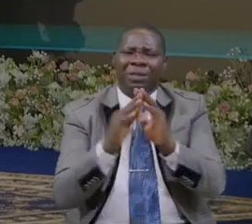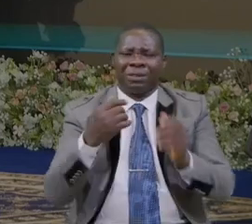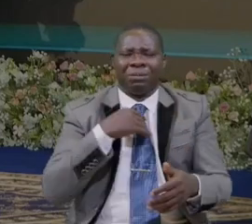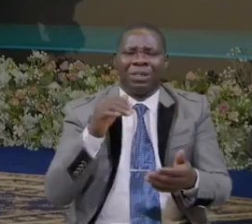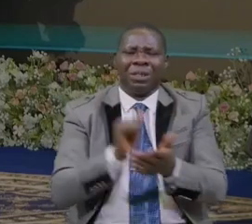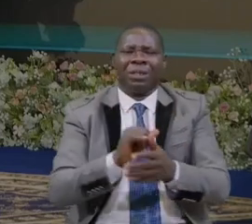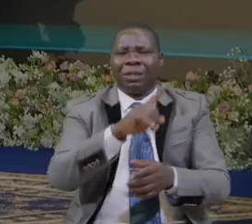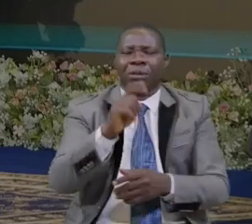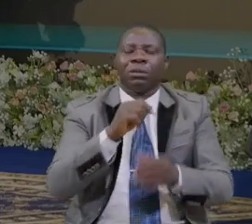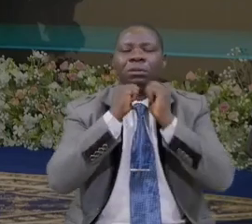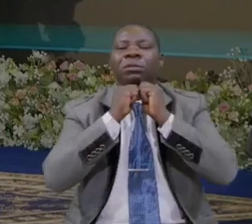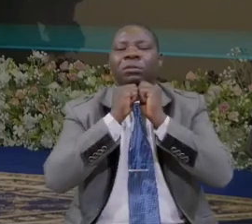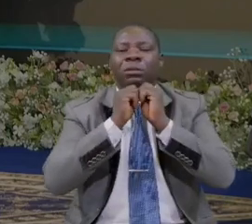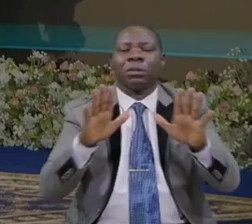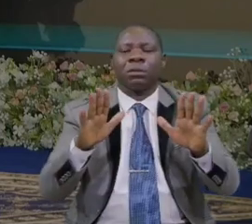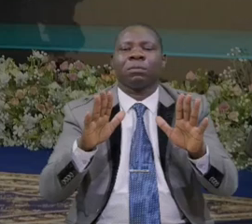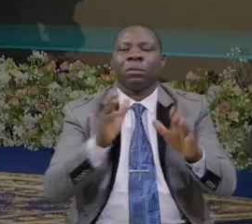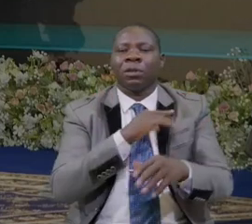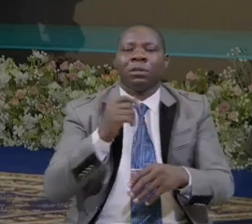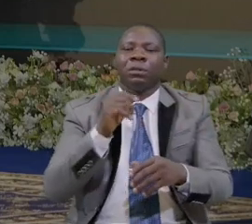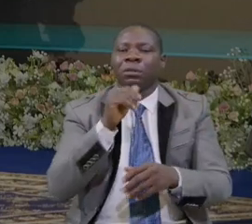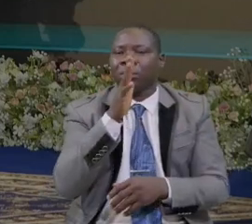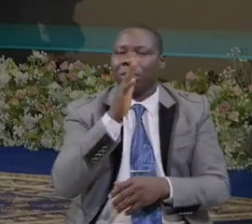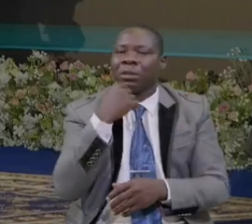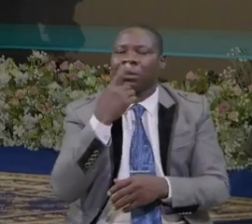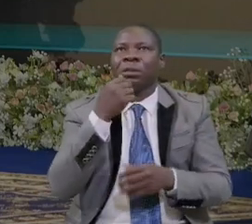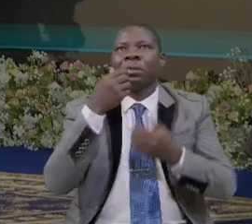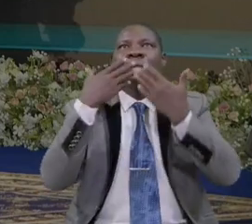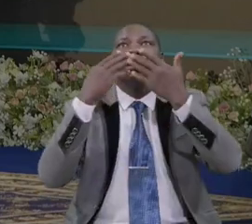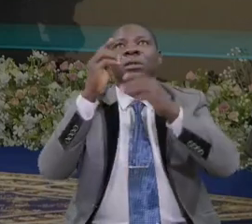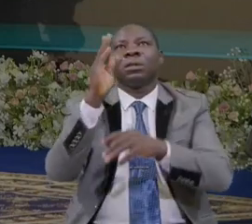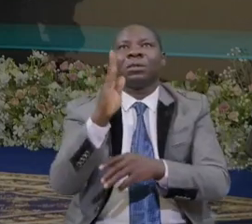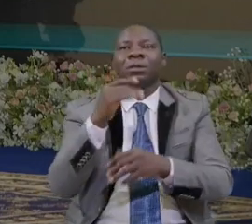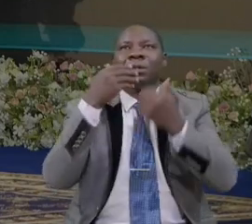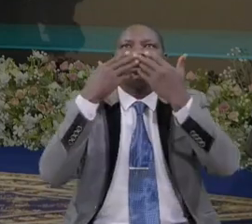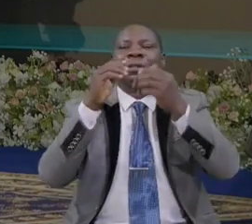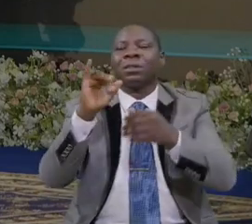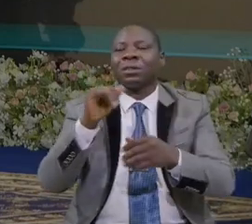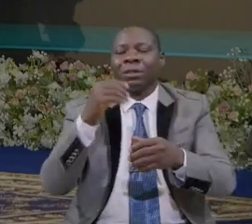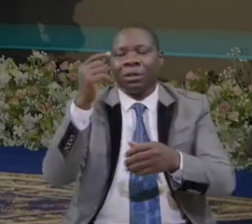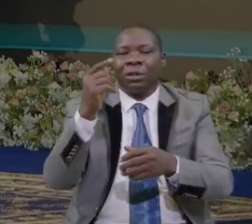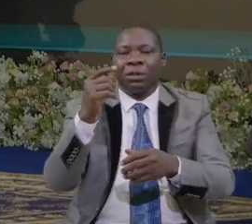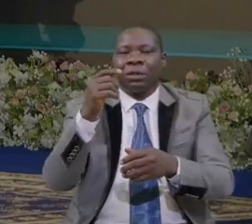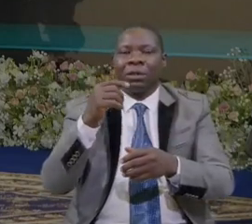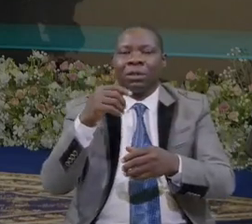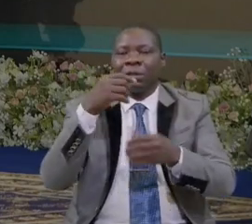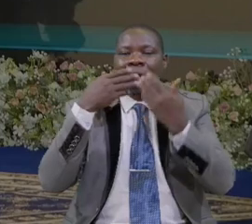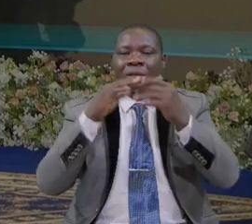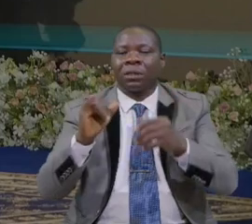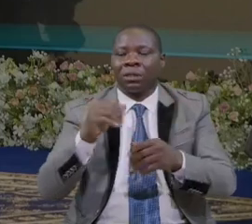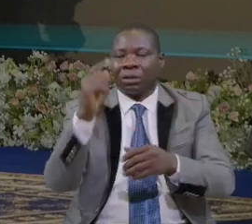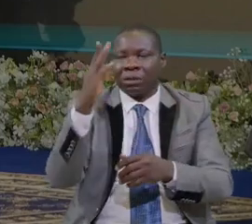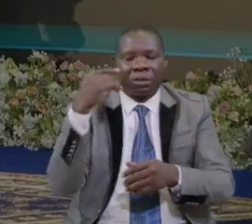rien! Et la maman dit, merci, ah Dieu merci. Remercie Dieu pour un mensonge. Elle remercie Dieu